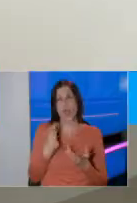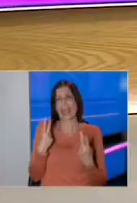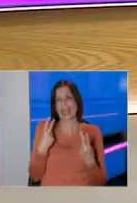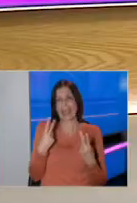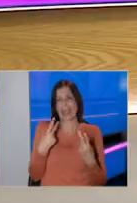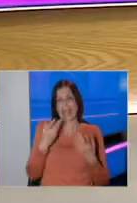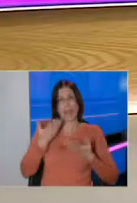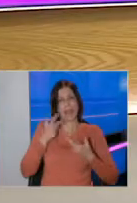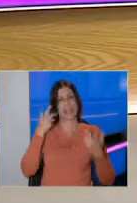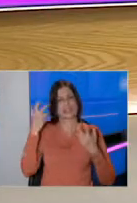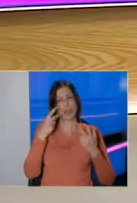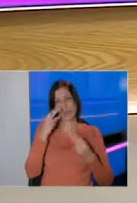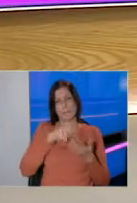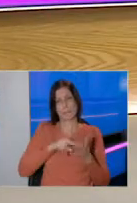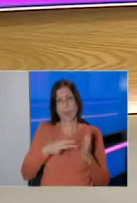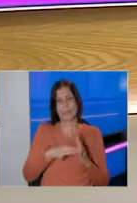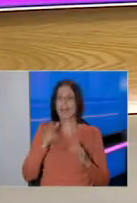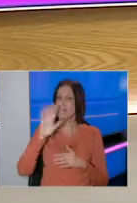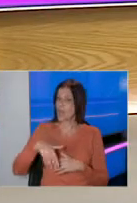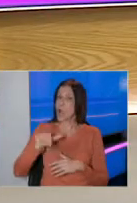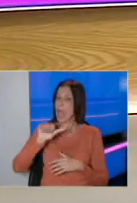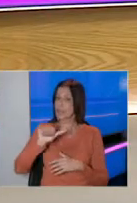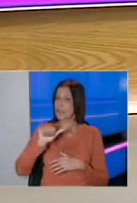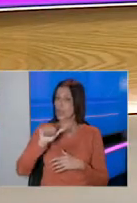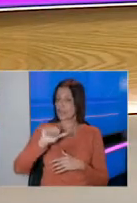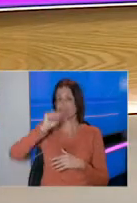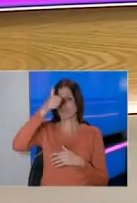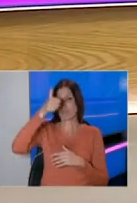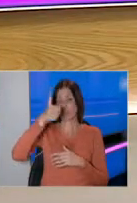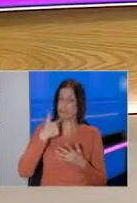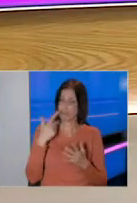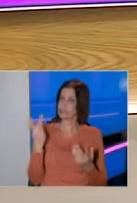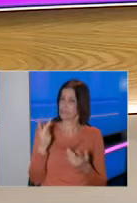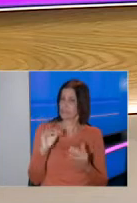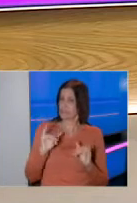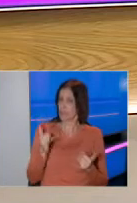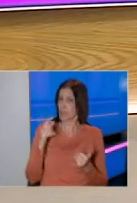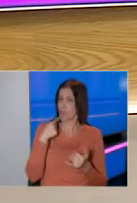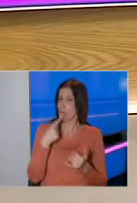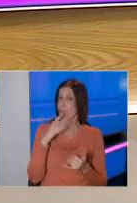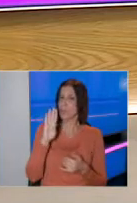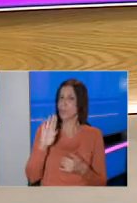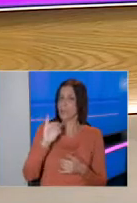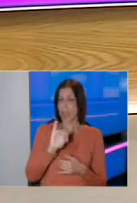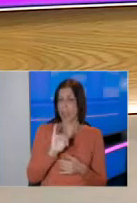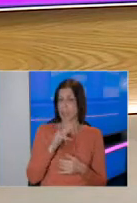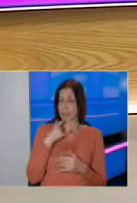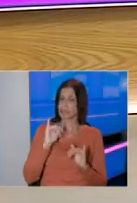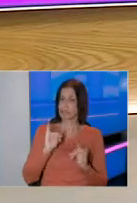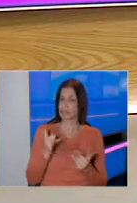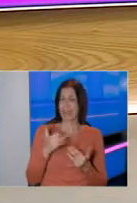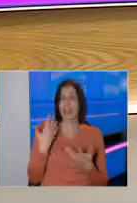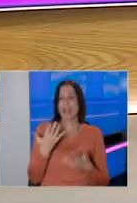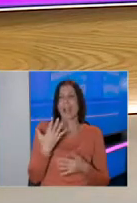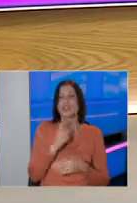פוליטי. גם אם איזנקוט יהיה בראש, בהחלט, אומר חבר הכנסת משה בוגי יעלון, לא עוברות